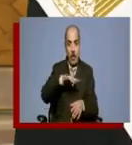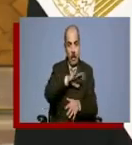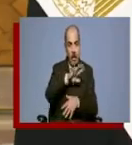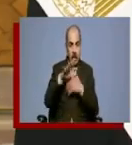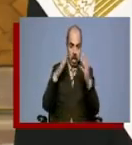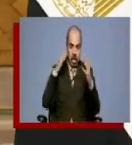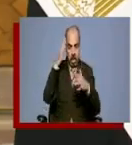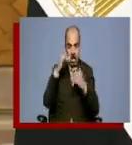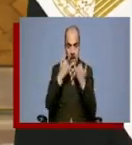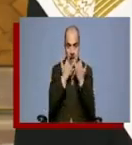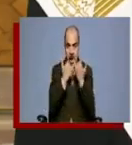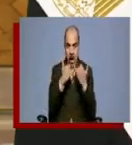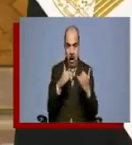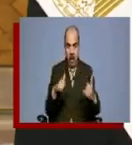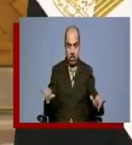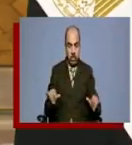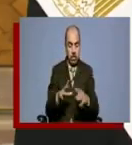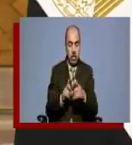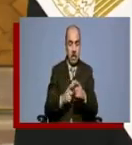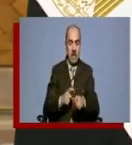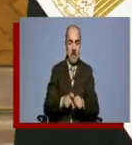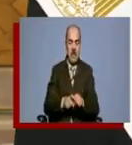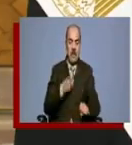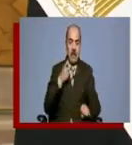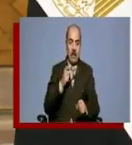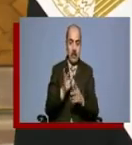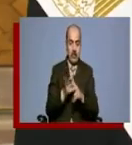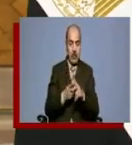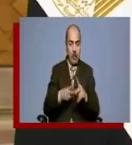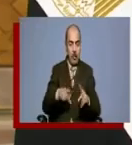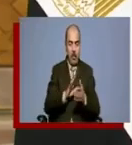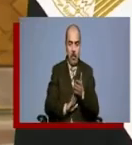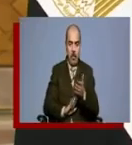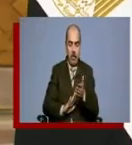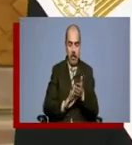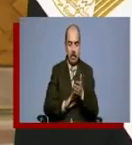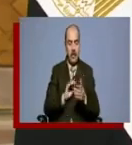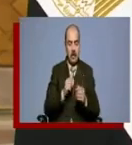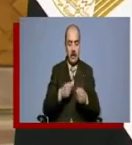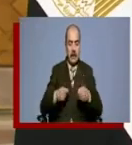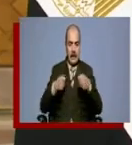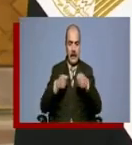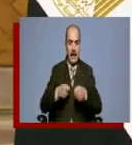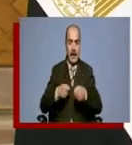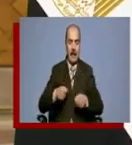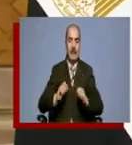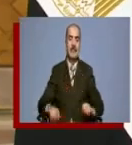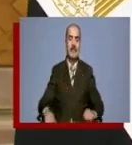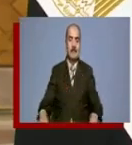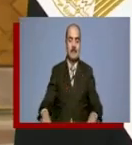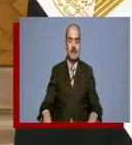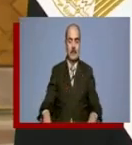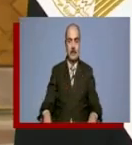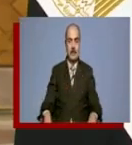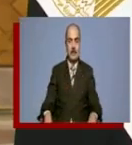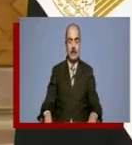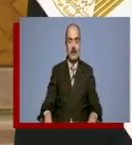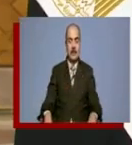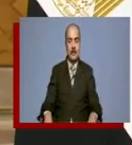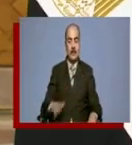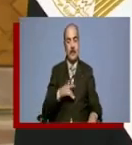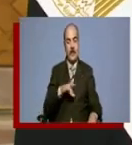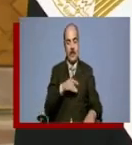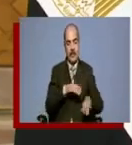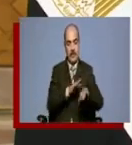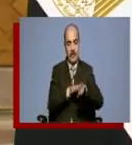ده موضوع اكبر من فكره ان انتم بتنتقم من حماس ولا من المقاومه الوطنيه انتم بتعملوا اباده جماعيه عشان تعملوا